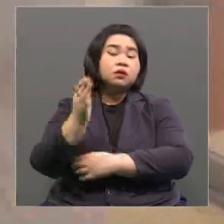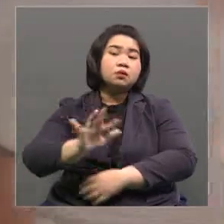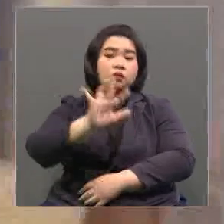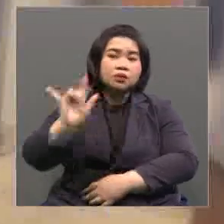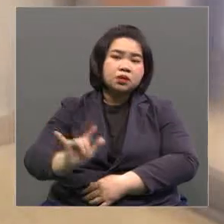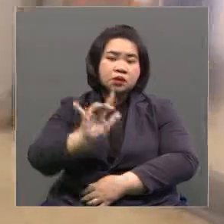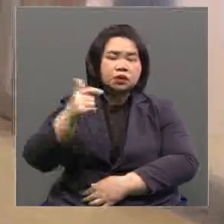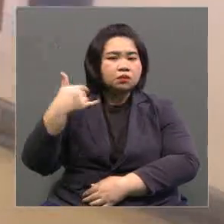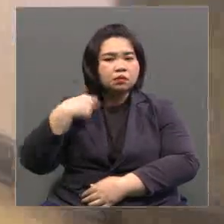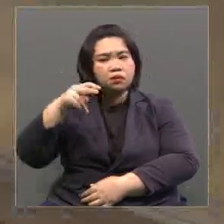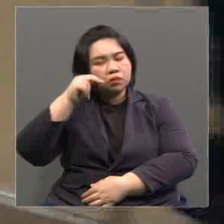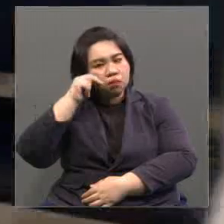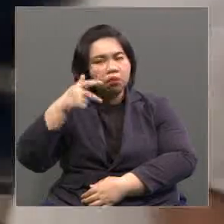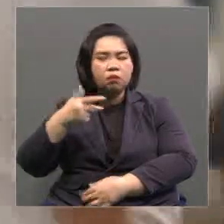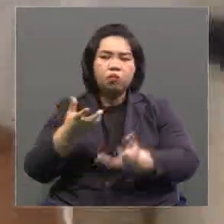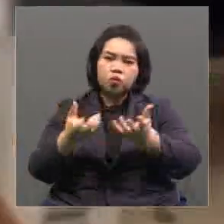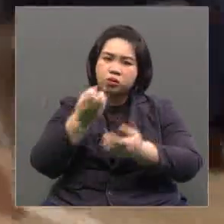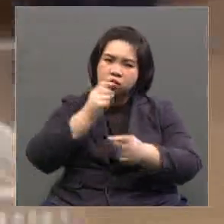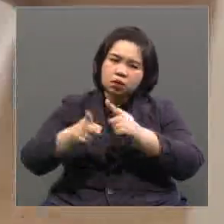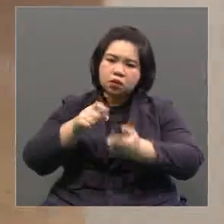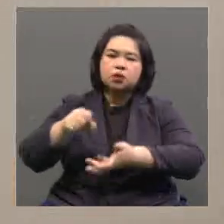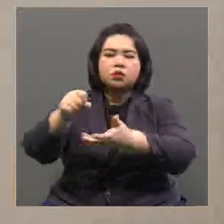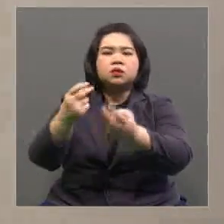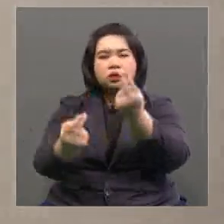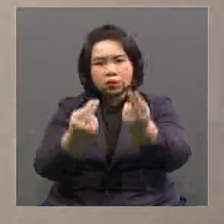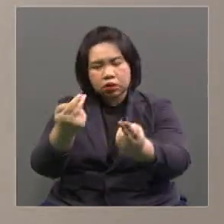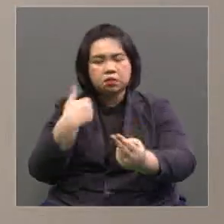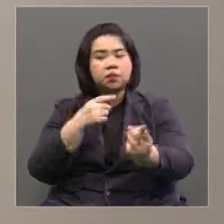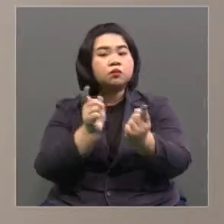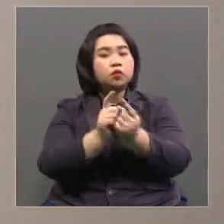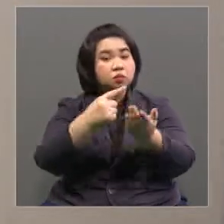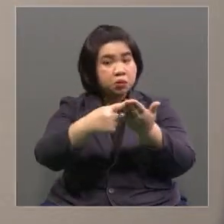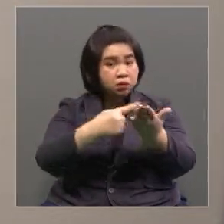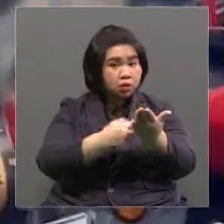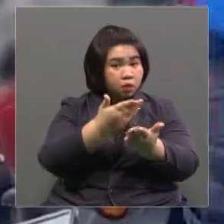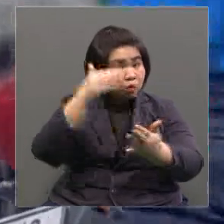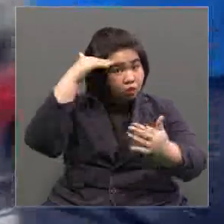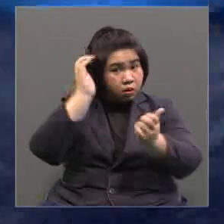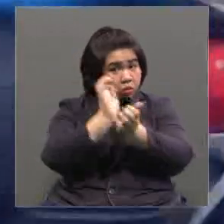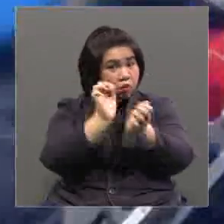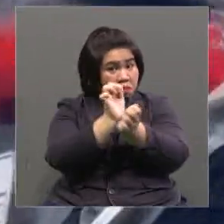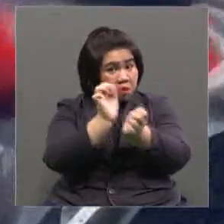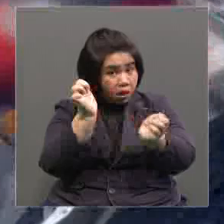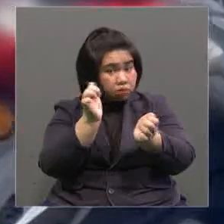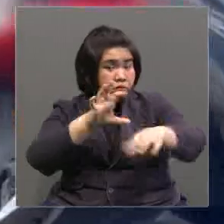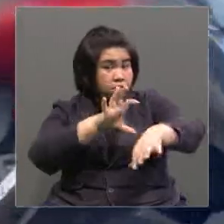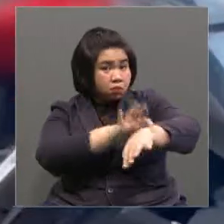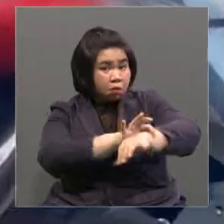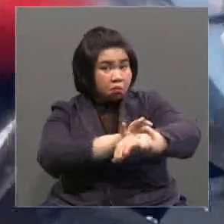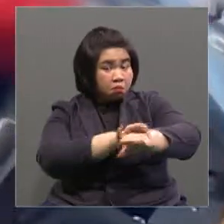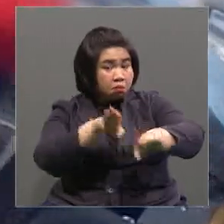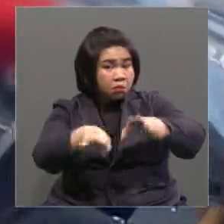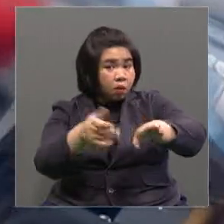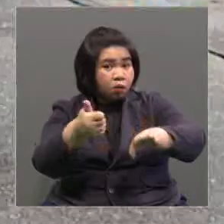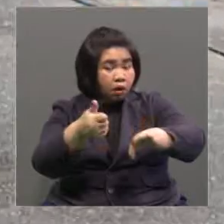เยี่ยมพร้อมกับพูดคุยนานประมาณ 10นาทีครับแล้วก็ปรึกษากับตำรวจในการขอประกันตัวและก็ติดกำไรอิเล็กทรอนิกส์นะครับ